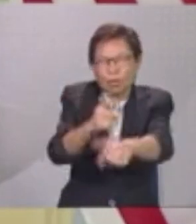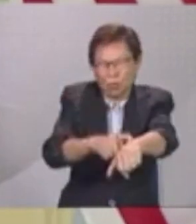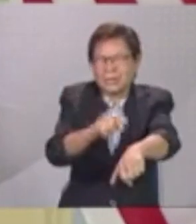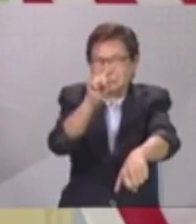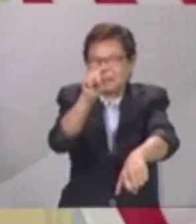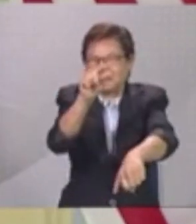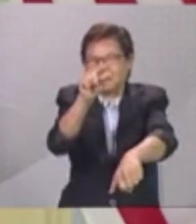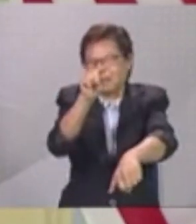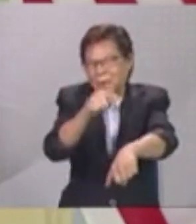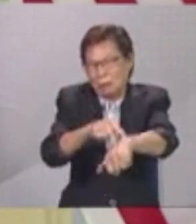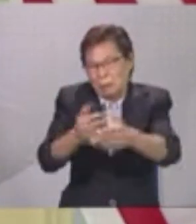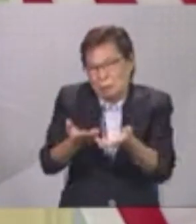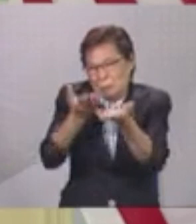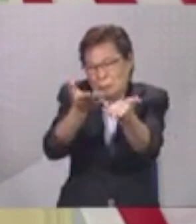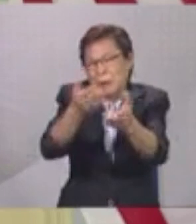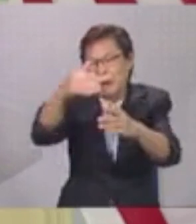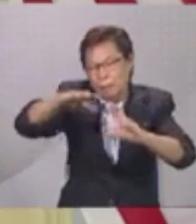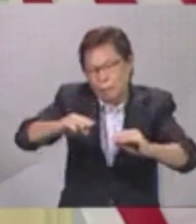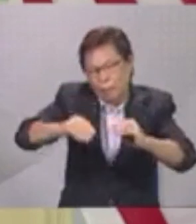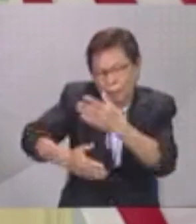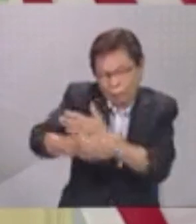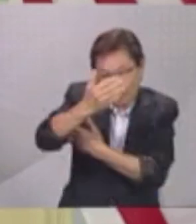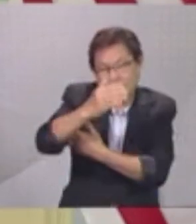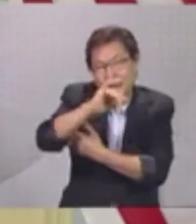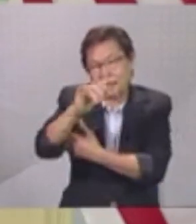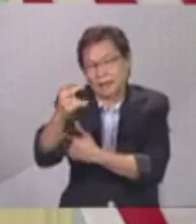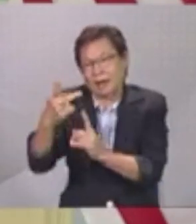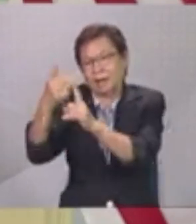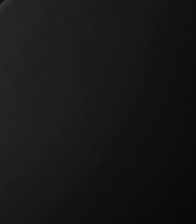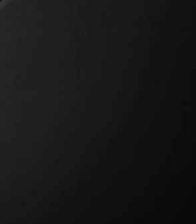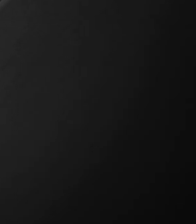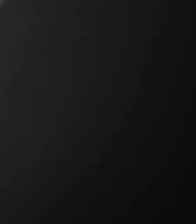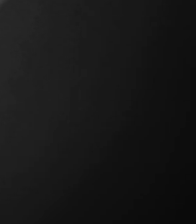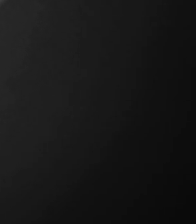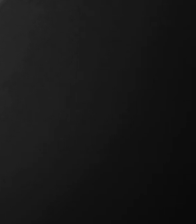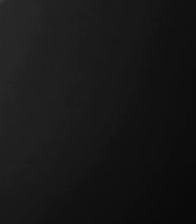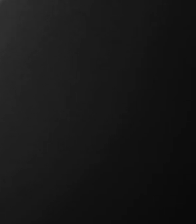waktu terdekat di mesyuarat pagi Jawatan Kuasa Khas Menteri-Menteri.